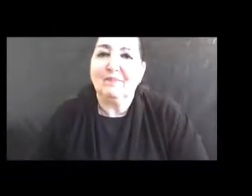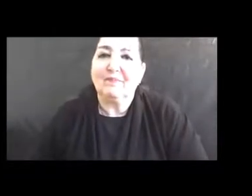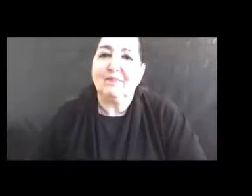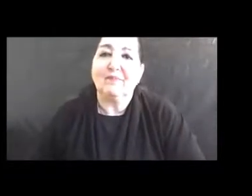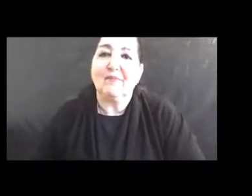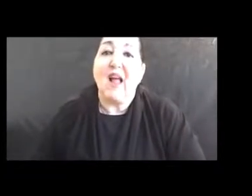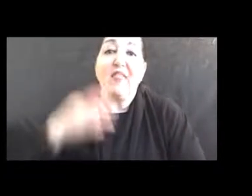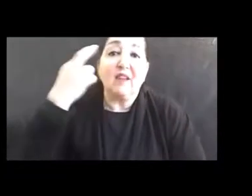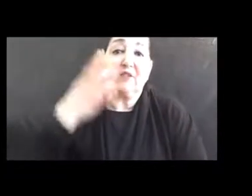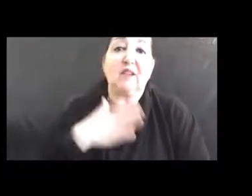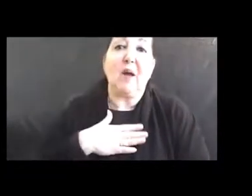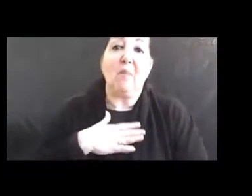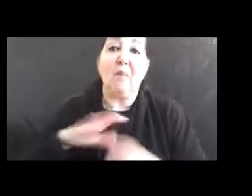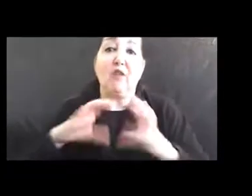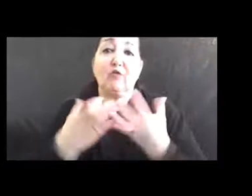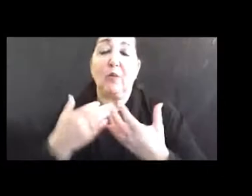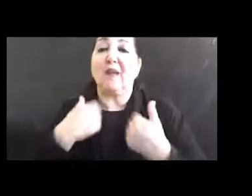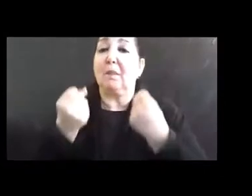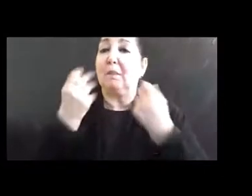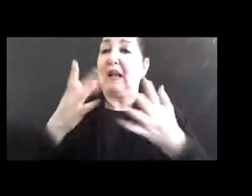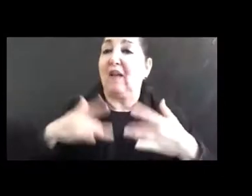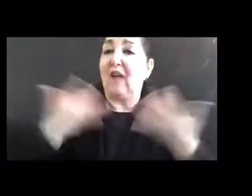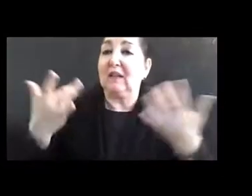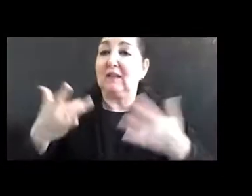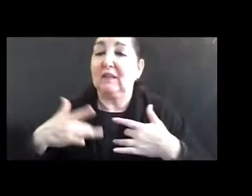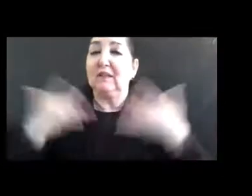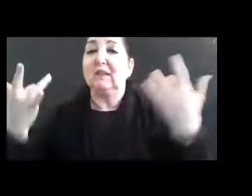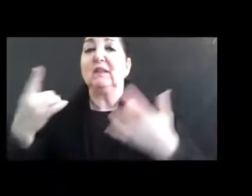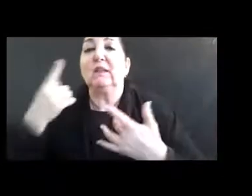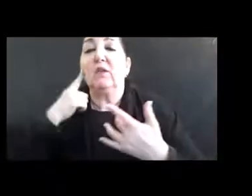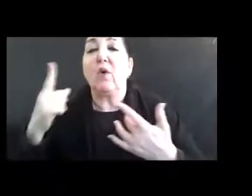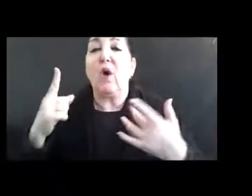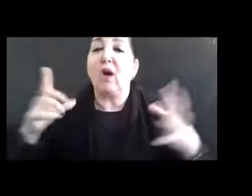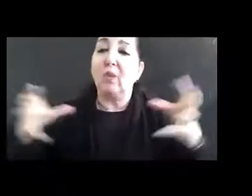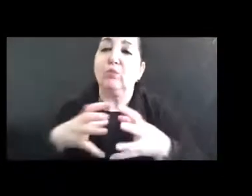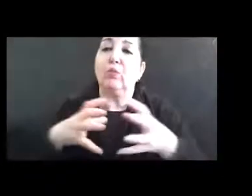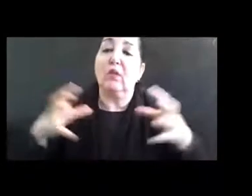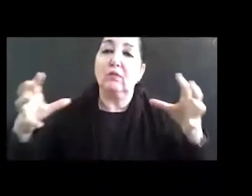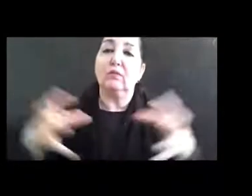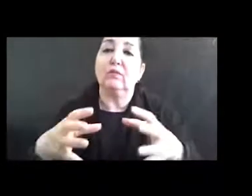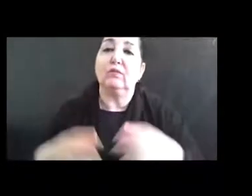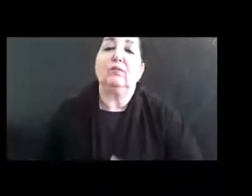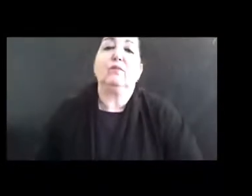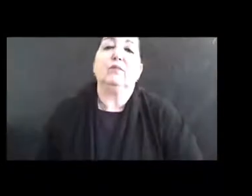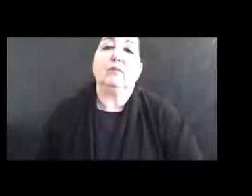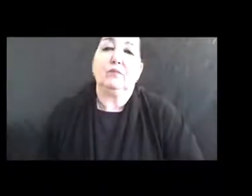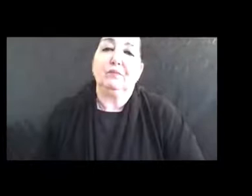Makanya juga paling nggak dari awal Ruang Rupa seringkali